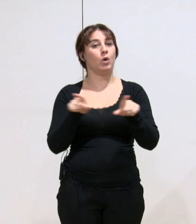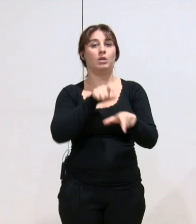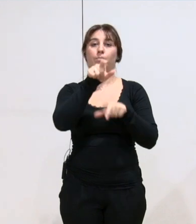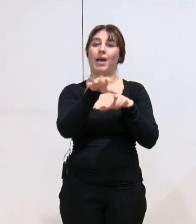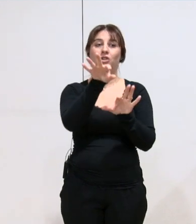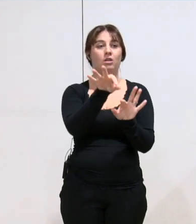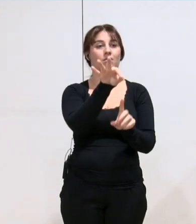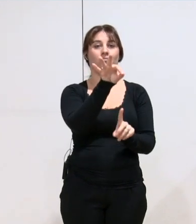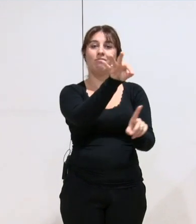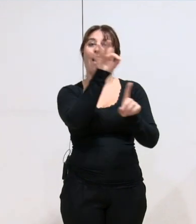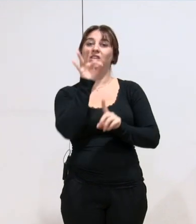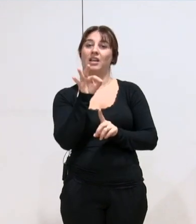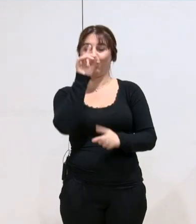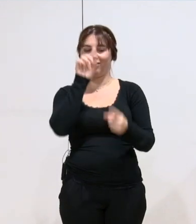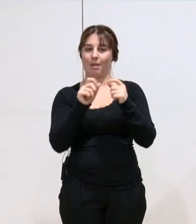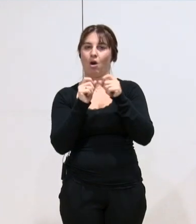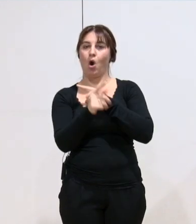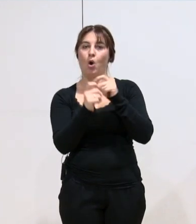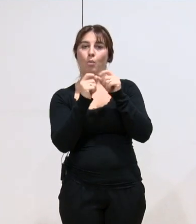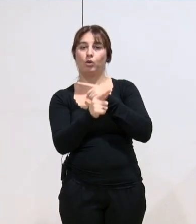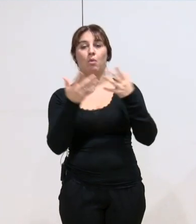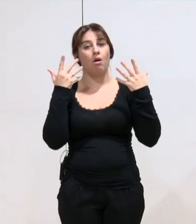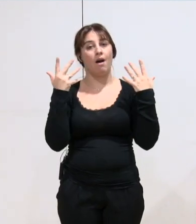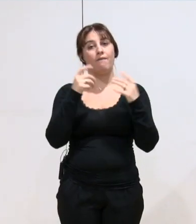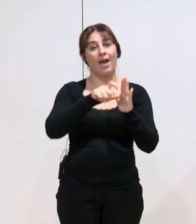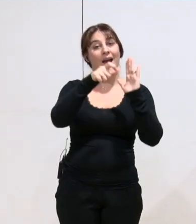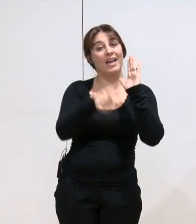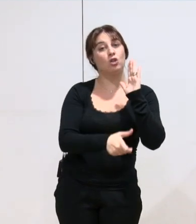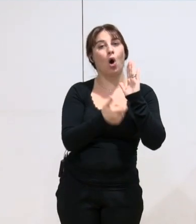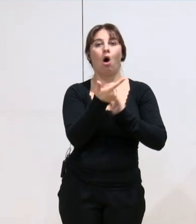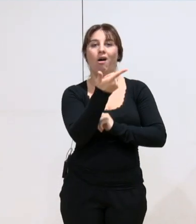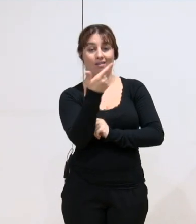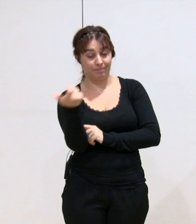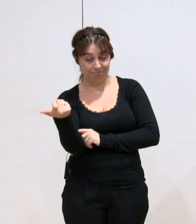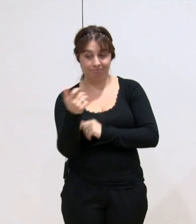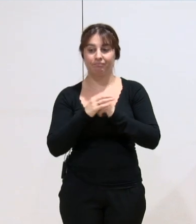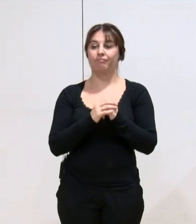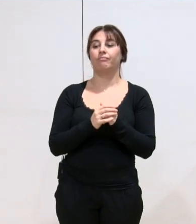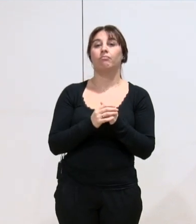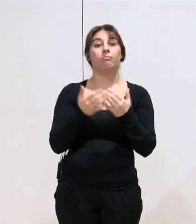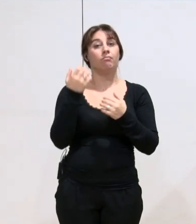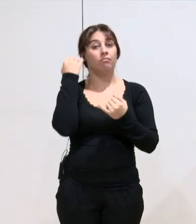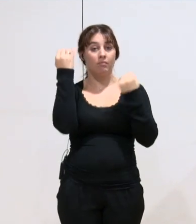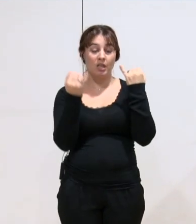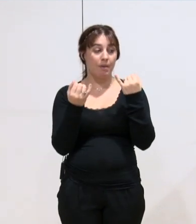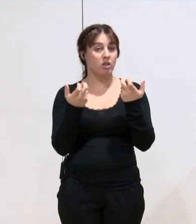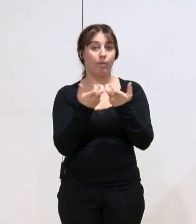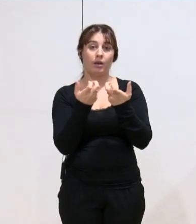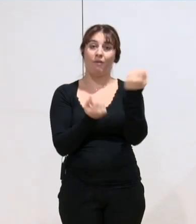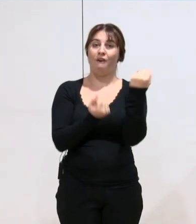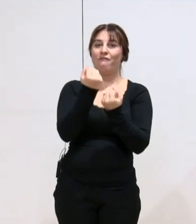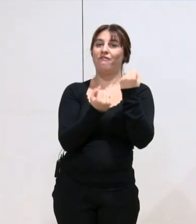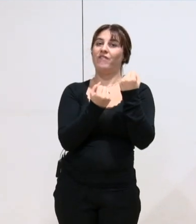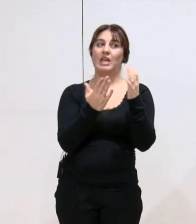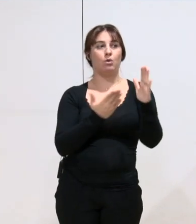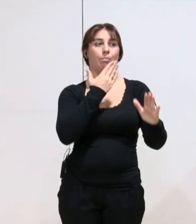ce qui concerne surtout les remboursements de frais de restauration, et également d'indiquer les passagers lorsqu'on utilise les véhicules